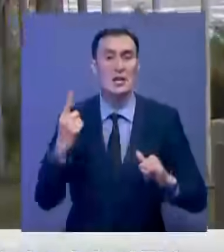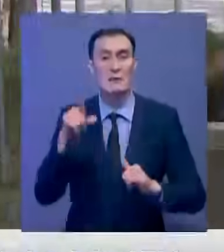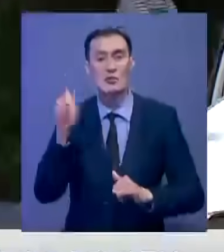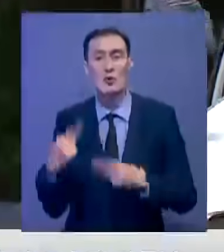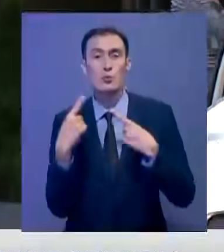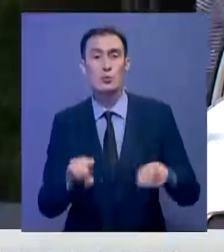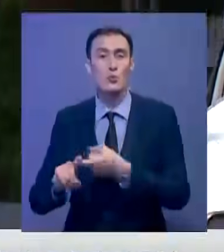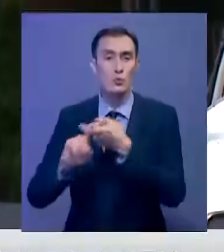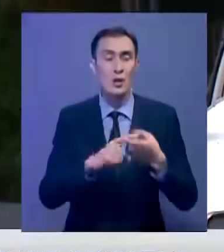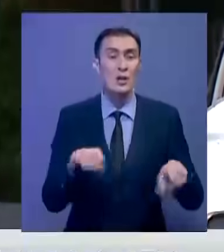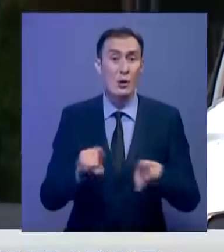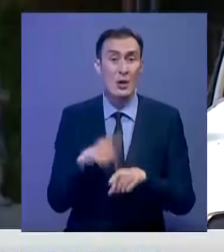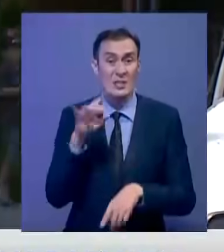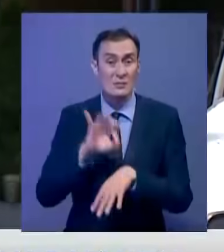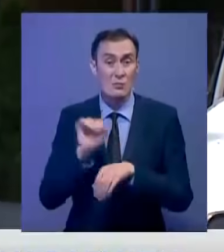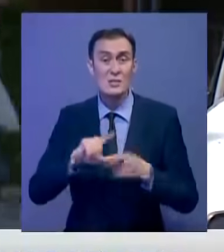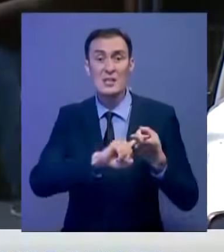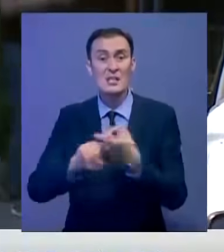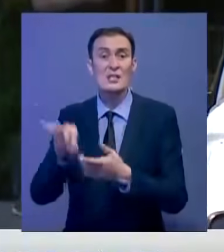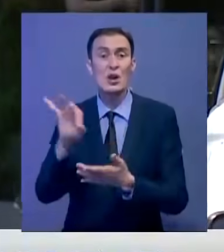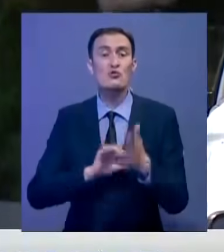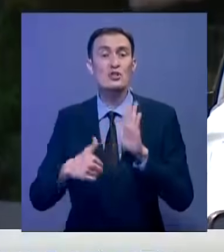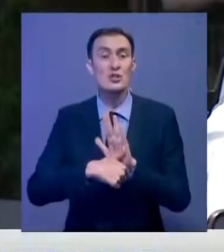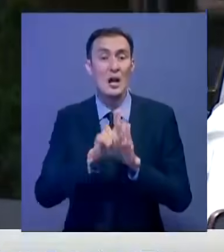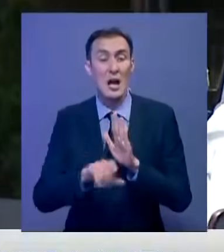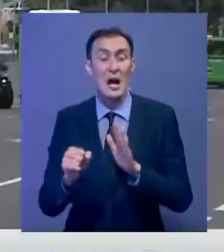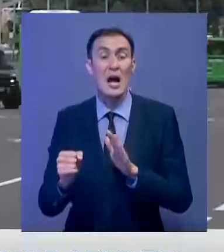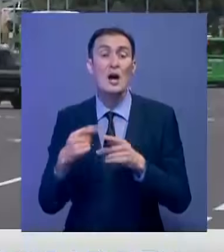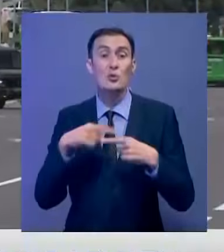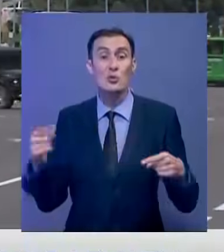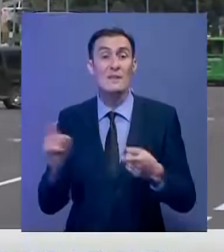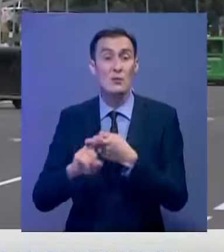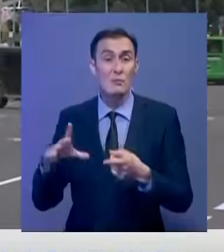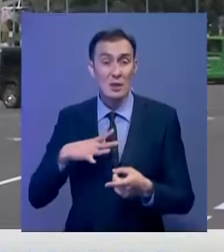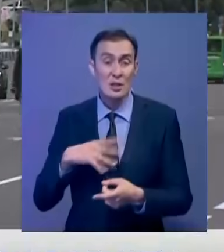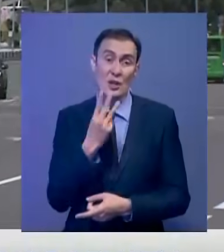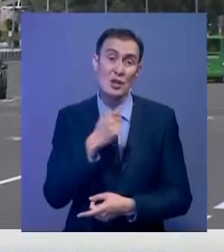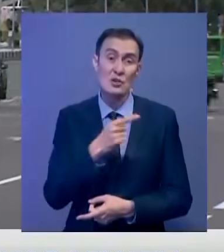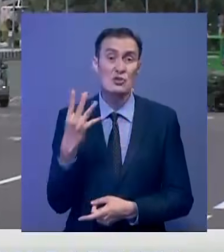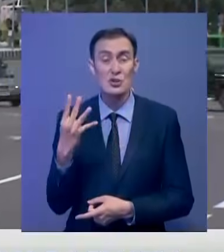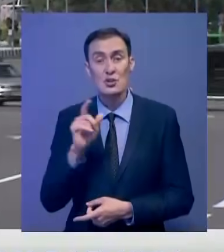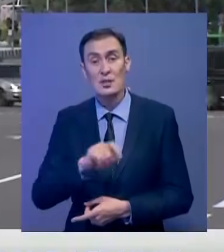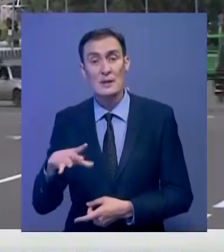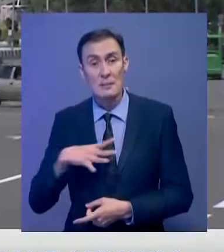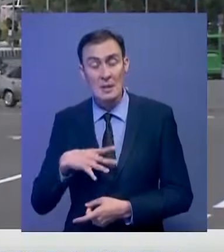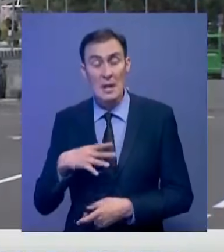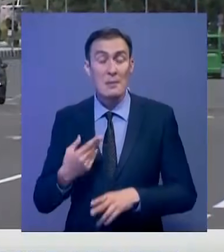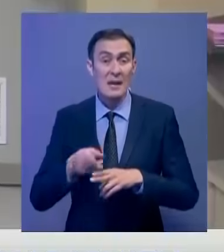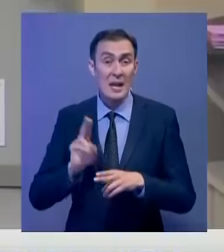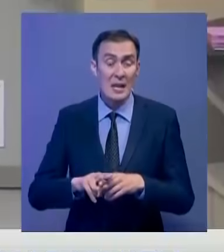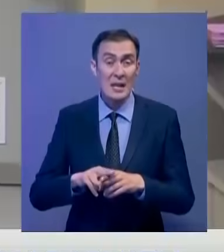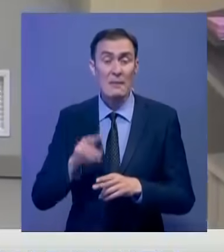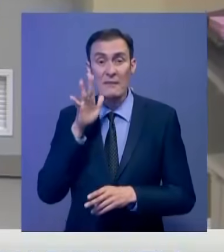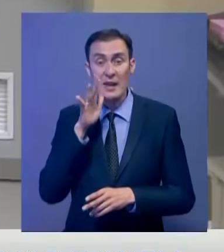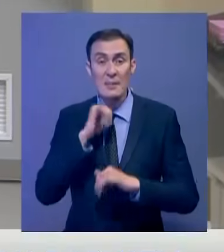к другому. Один такой больной может заразить сразу шестерых, тогда как от других штаммов заражаются 3-4 человека. При этом